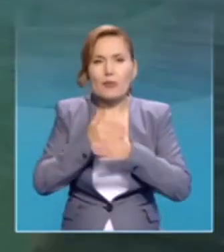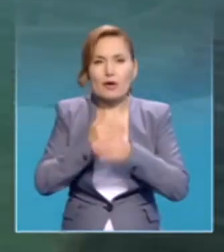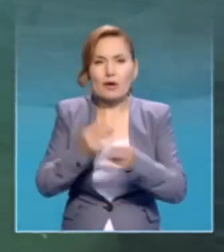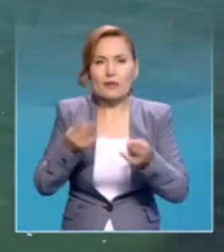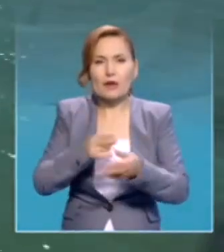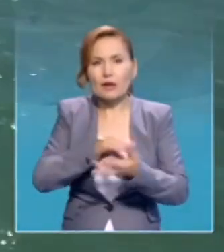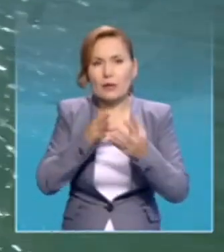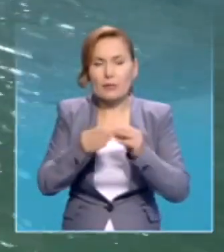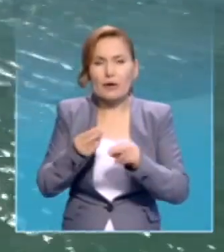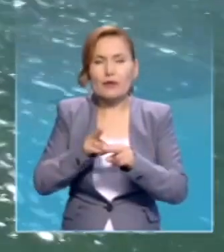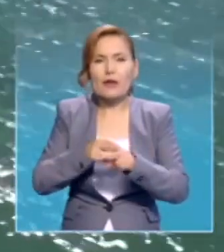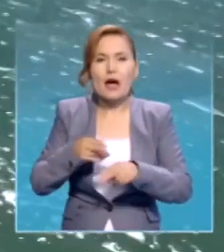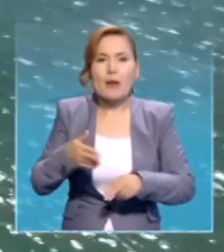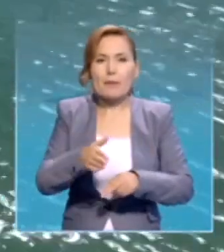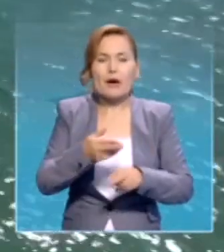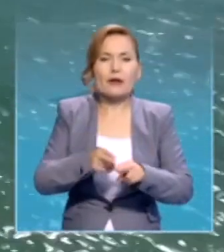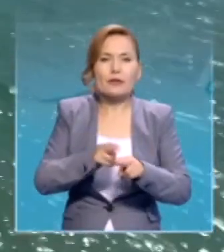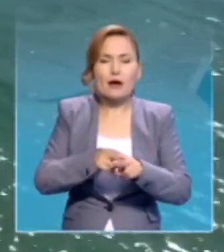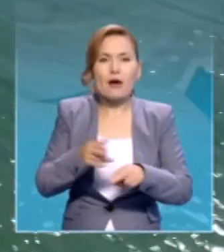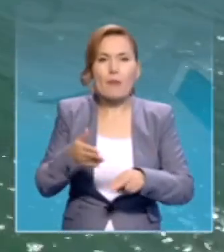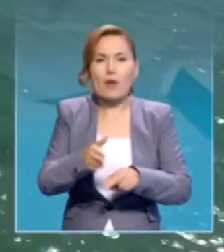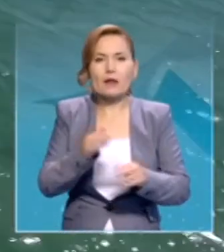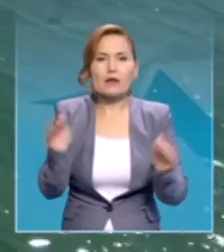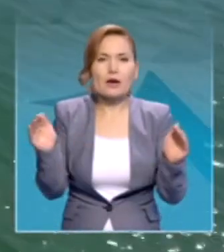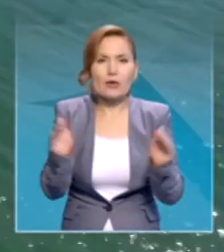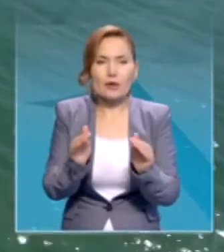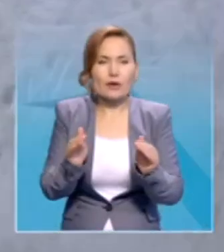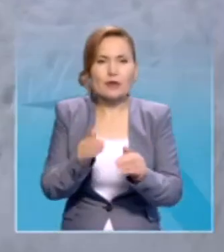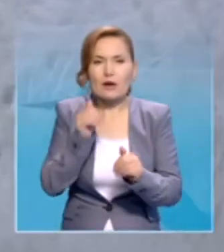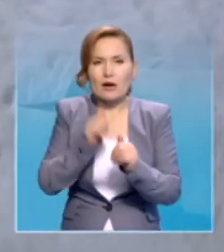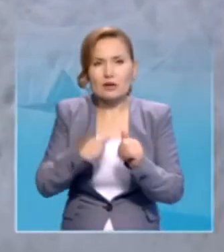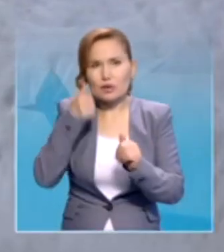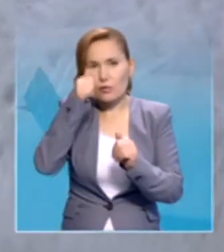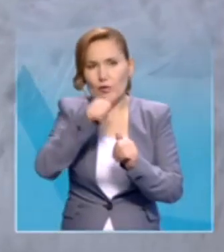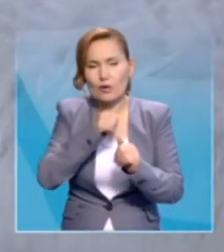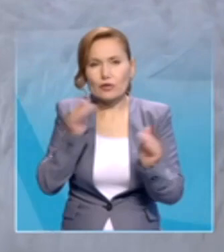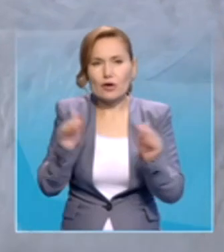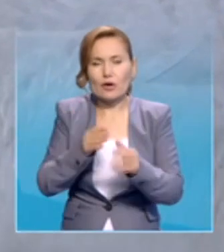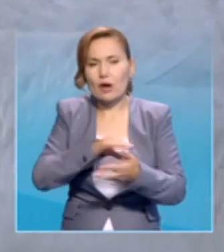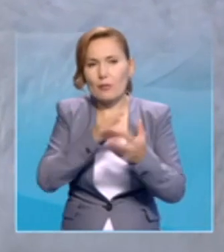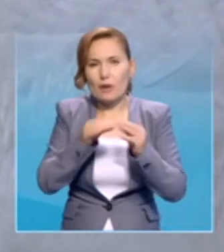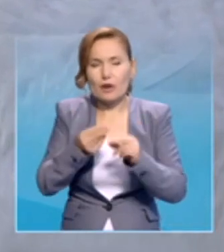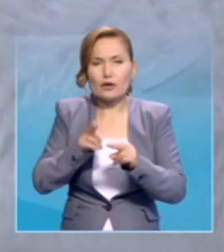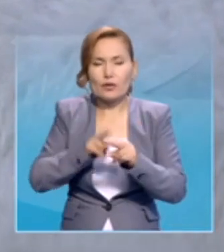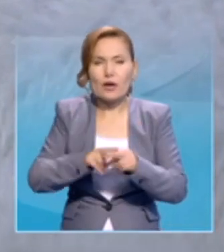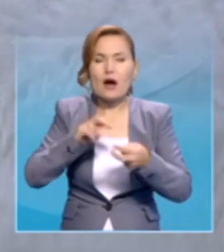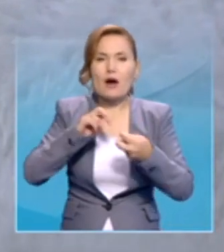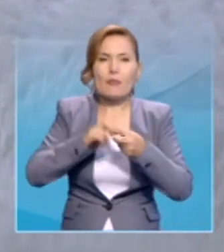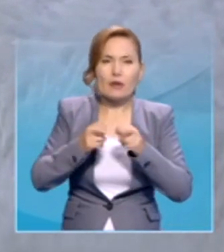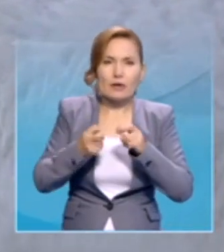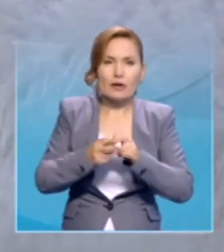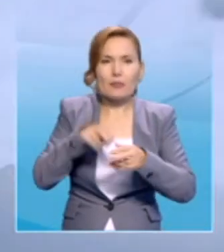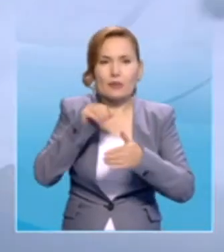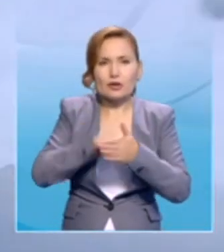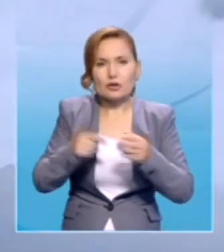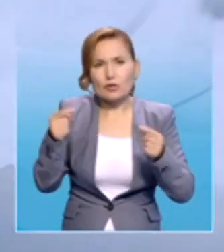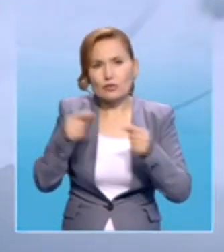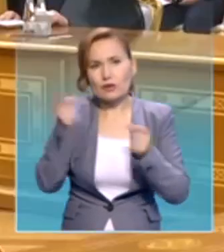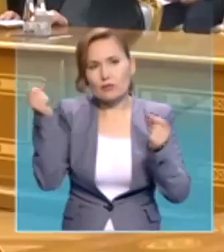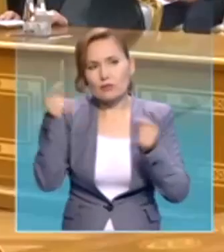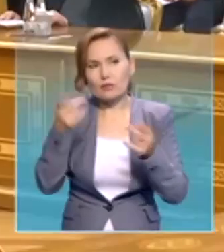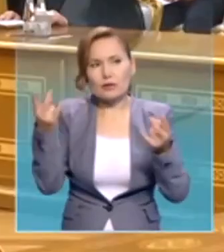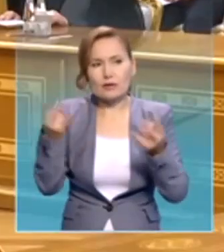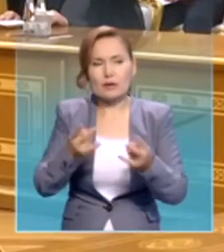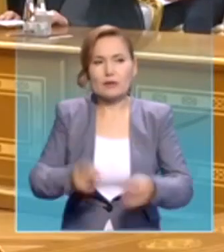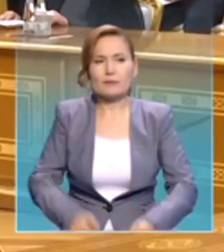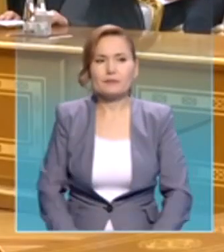игі. Өйткені итбалық пен бекіре де жойылып барады. Экологтардың бірі мұны браконьерден көрсе, басқасы бұған себеп мұнай, деді. В прошлом